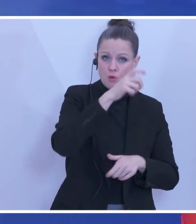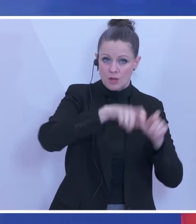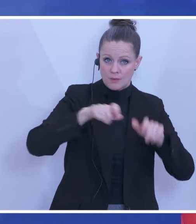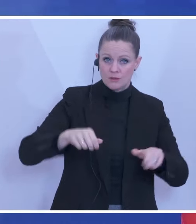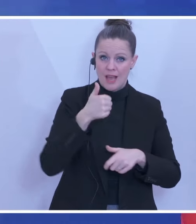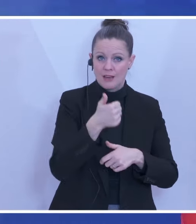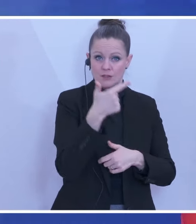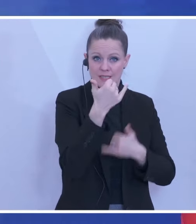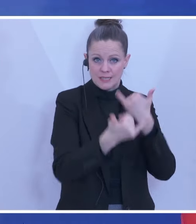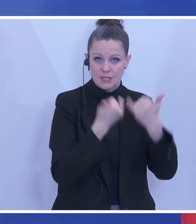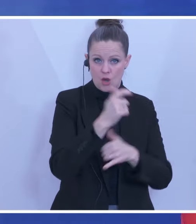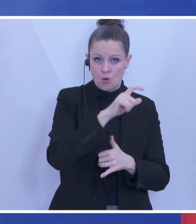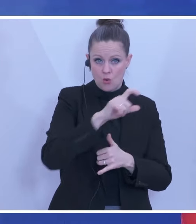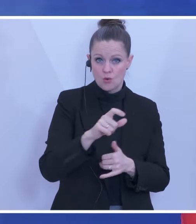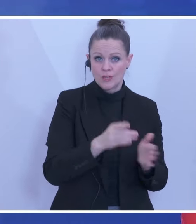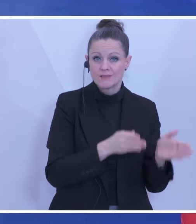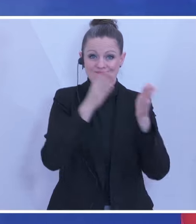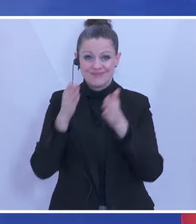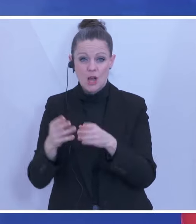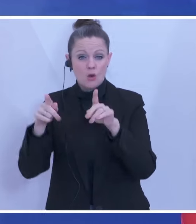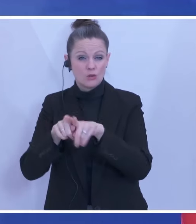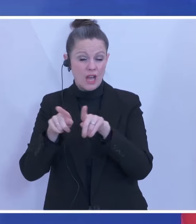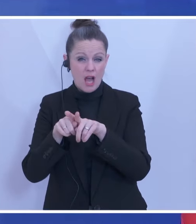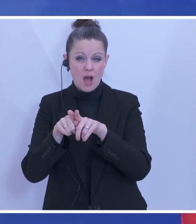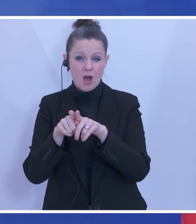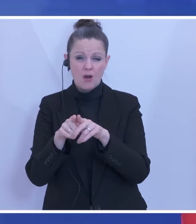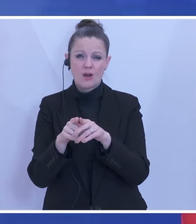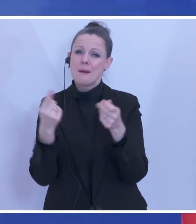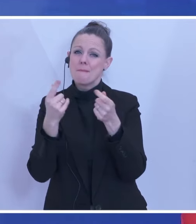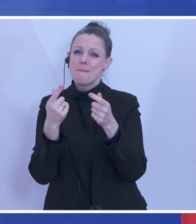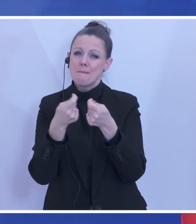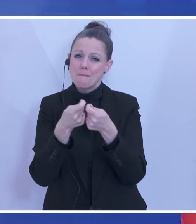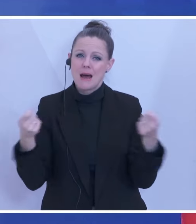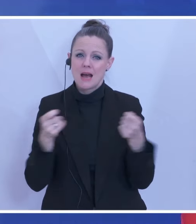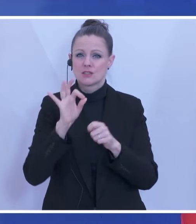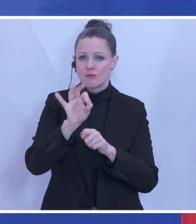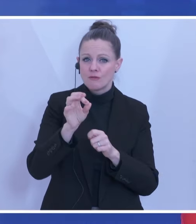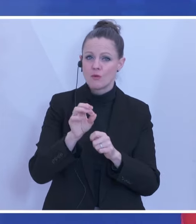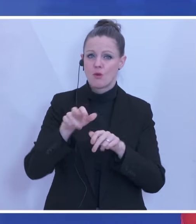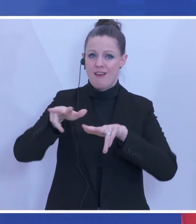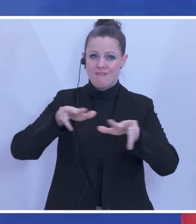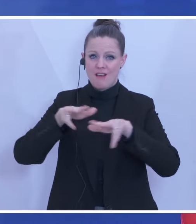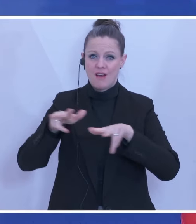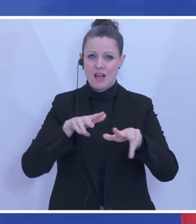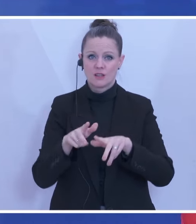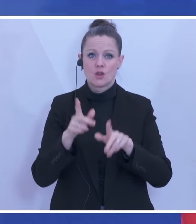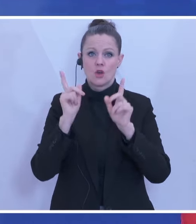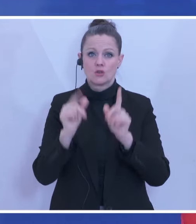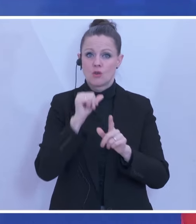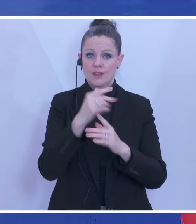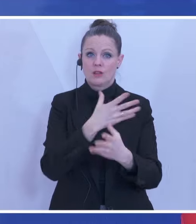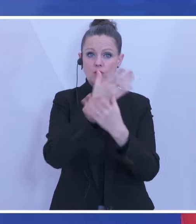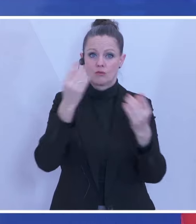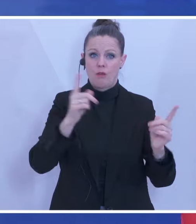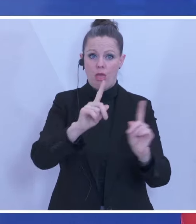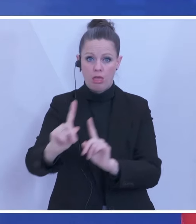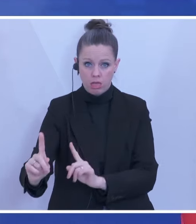21. Jahrhundert, aber auch einem Augenmaß für die Verwaltung, dass es hier nicht zu einem Lahmlegen kommt.